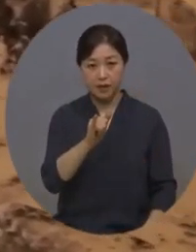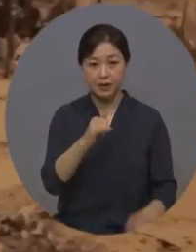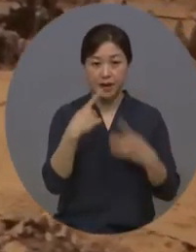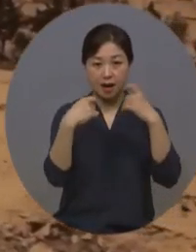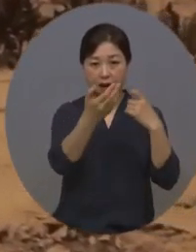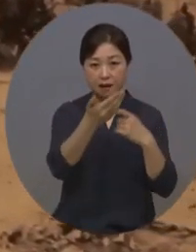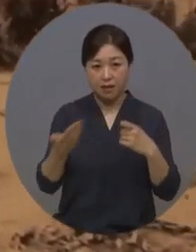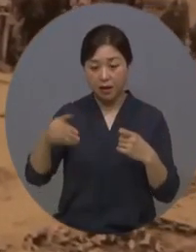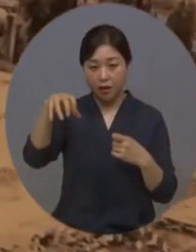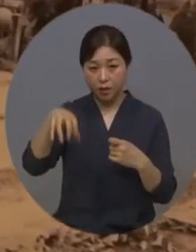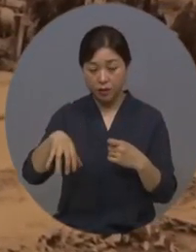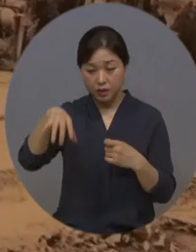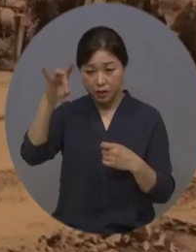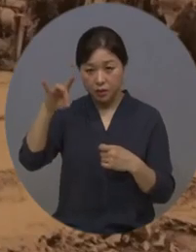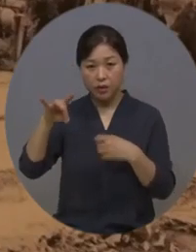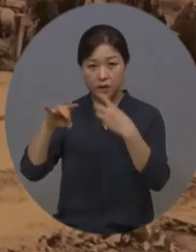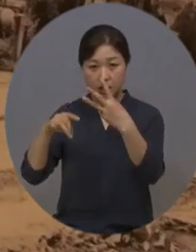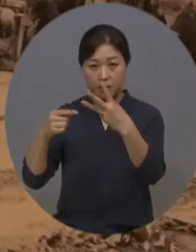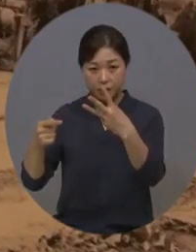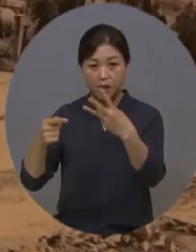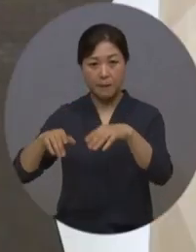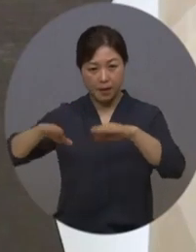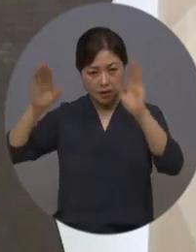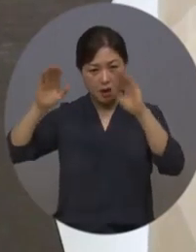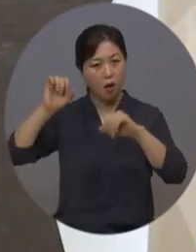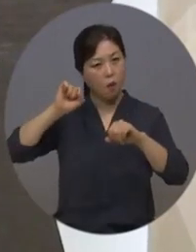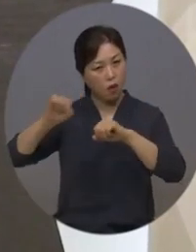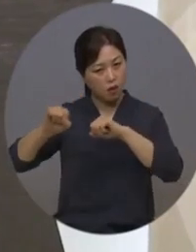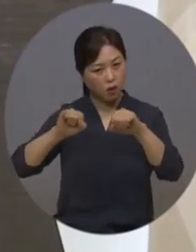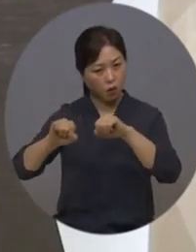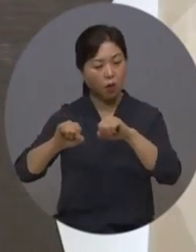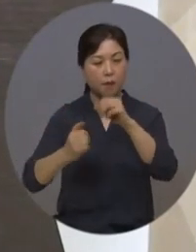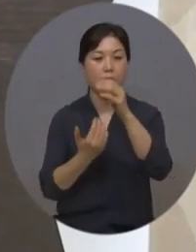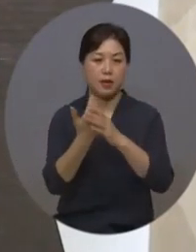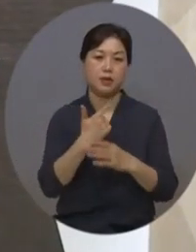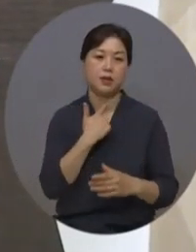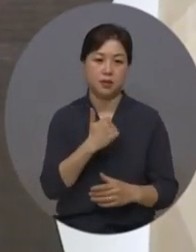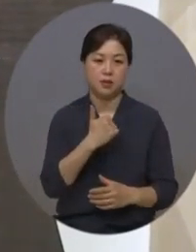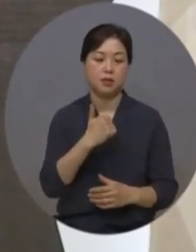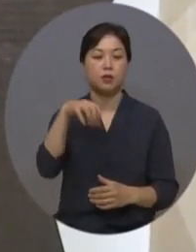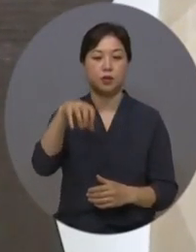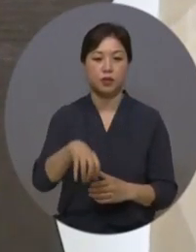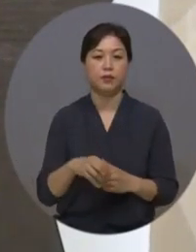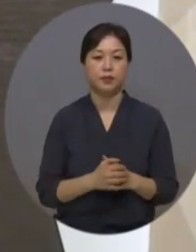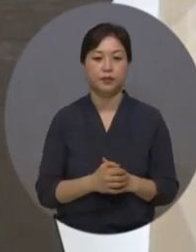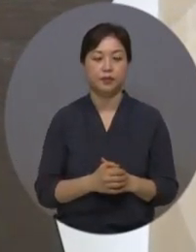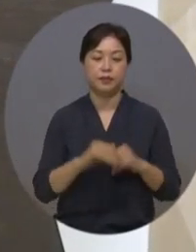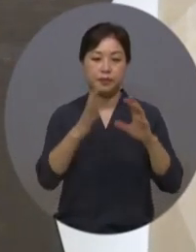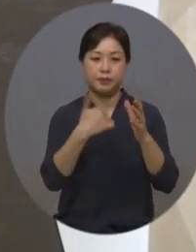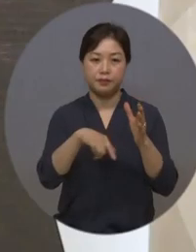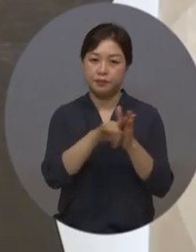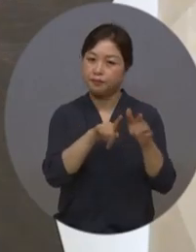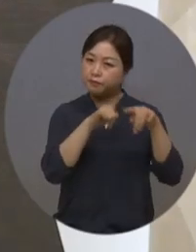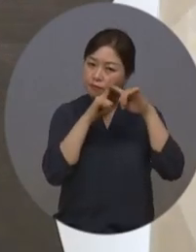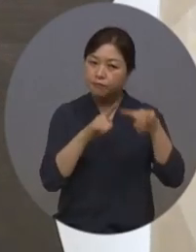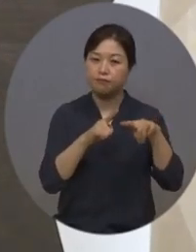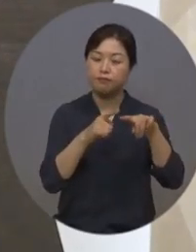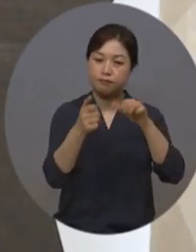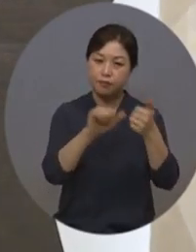최초로 3.1 만세운동이 일어난 곳입니다. 나라를 위해 숭고한 희생을 했던 군인들과